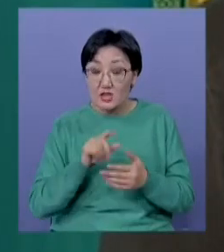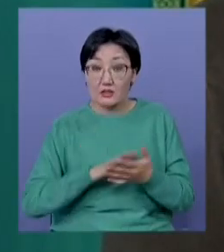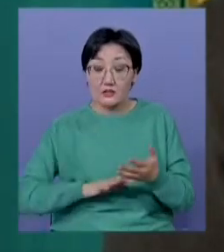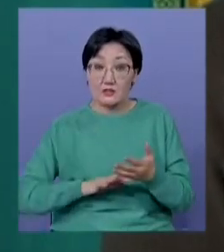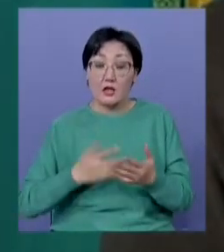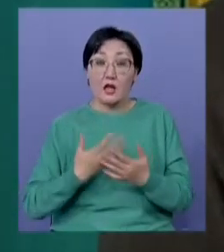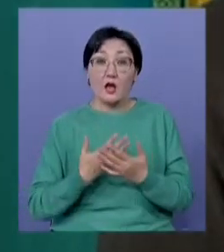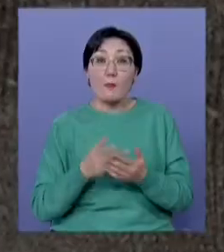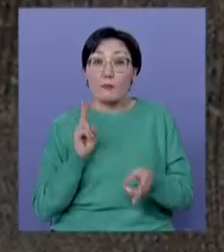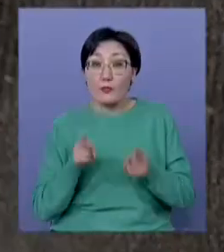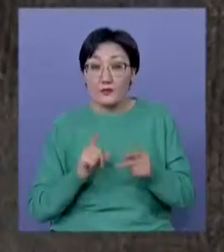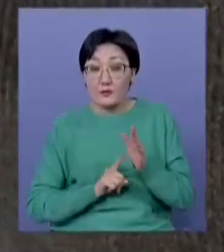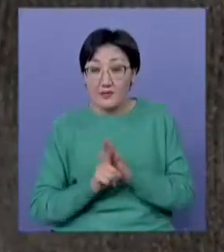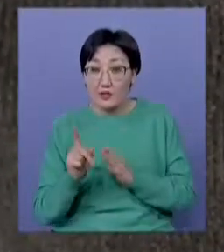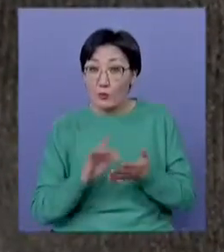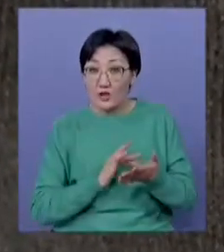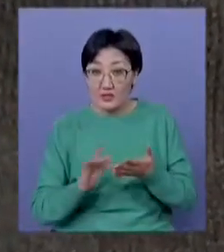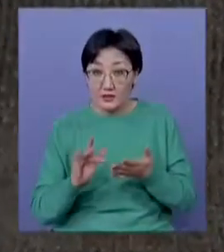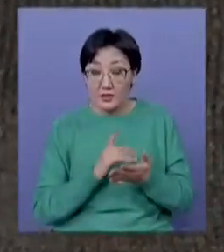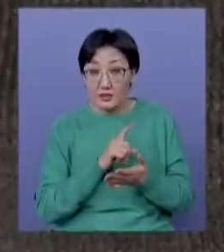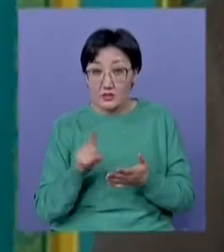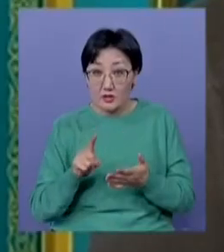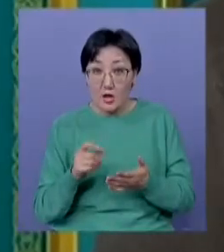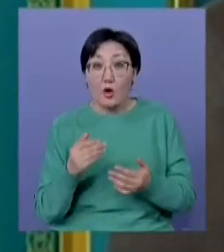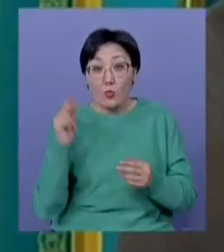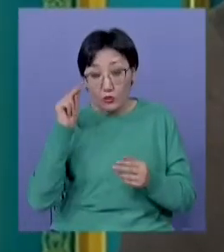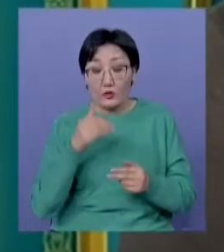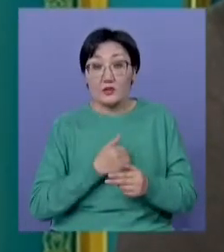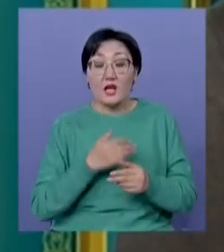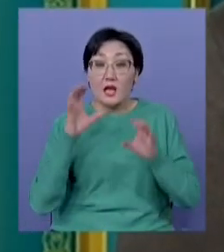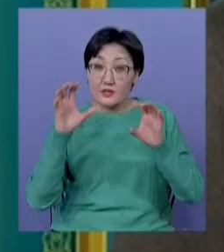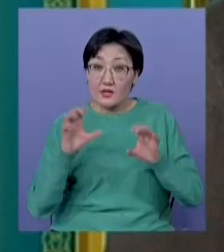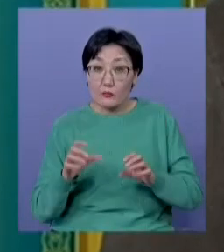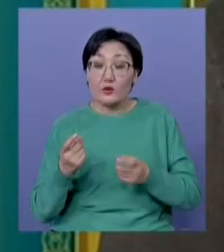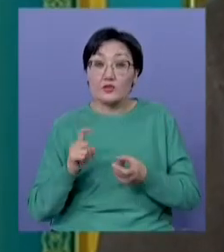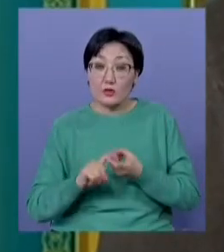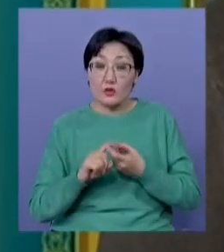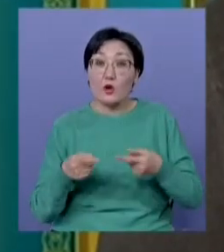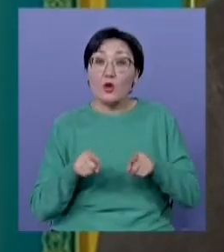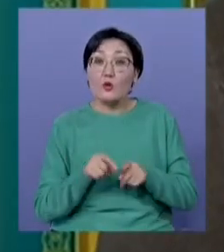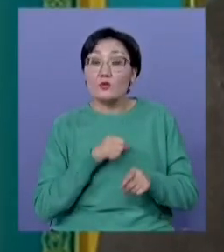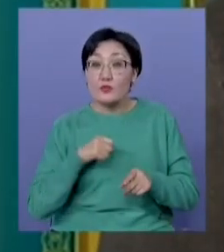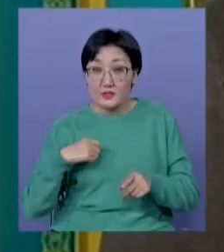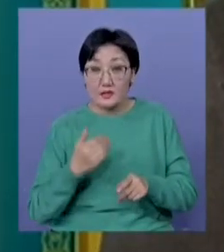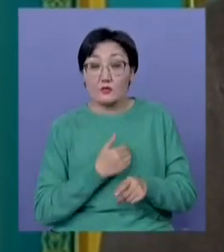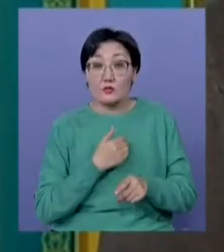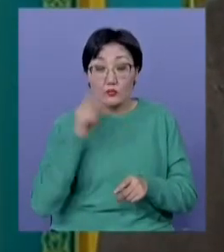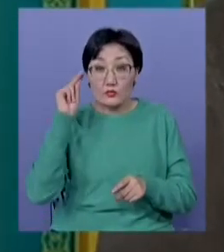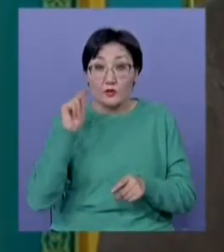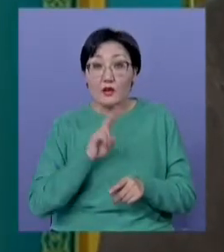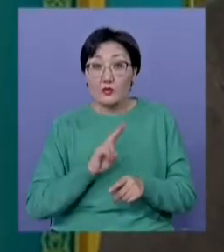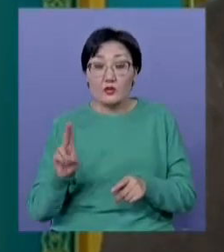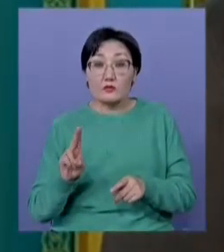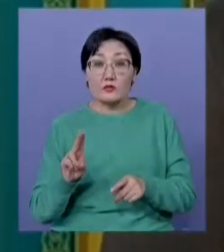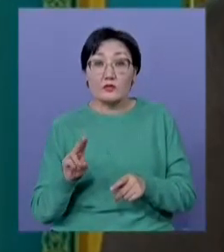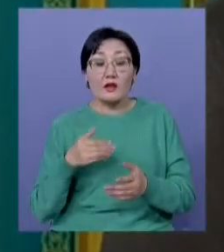Мысалы, повардан бастап бухгалтерияға дейін. Олар ниетті, заң бойынша да ниетті, и былай да жақсы ниетті. Ешқайсысы